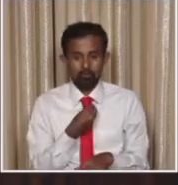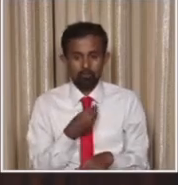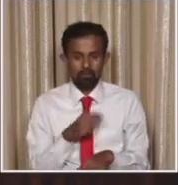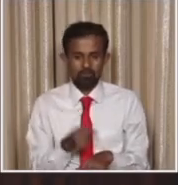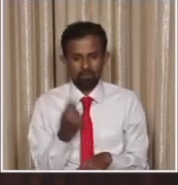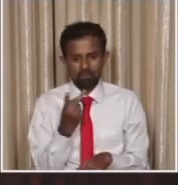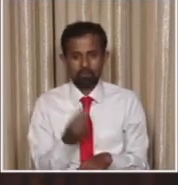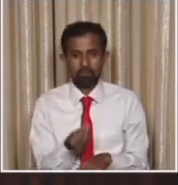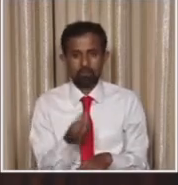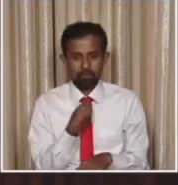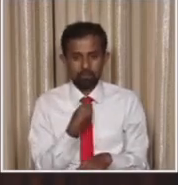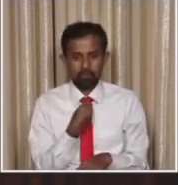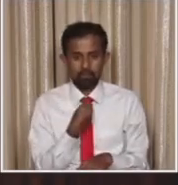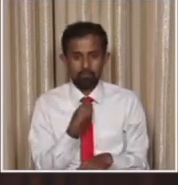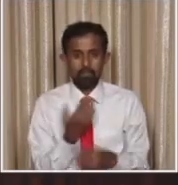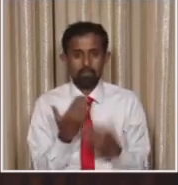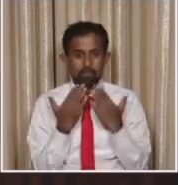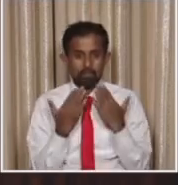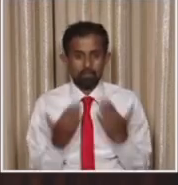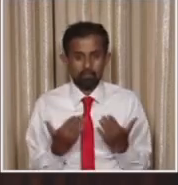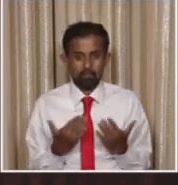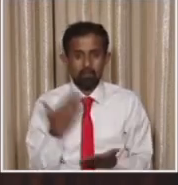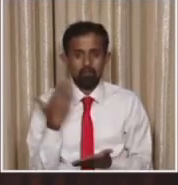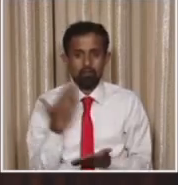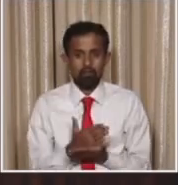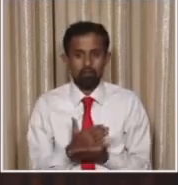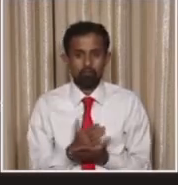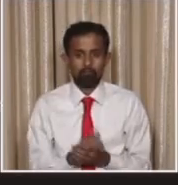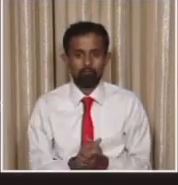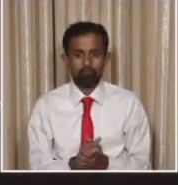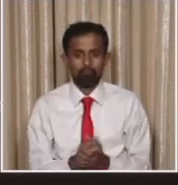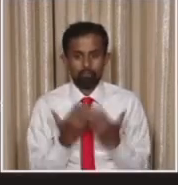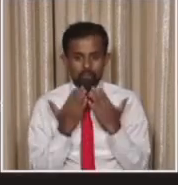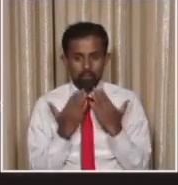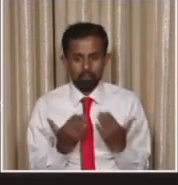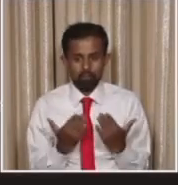ලබා දීම ගැන එමතුමියටත් ස්තුතිවන්ත වෙමි මගේ වචන සර්පේ නිමා ගන්න. ඉතාම ස්තුති කරමු මන්තුමනි.